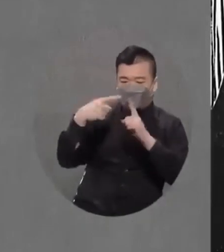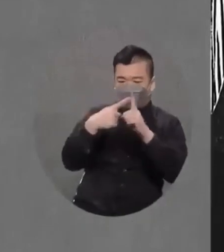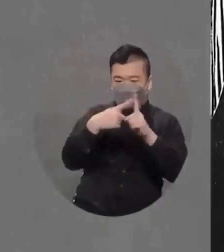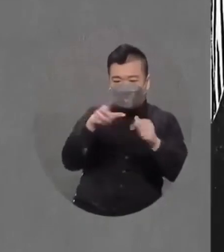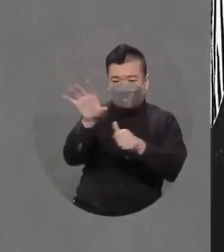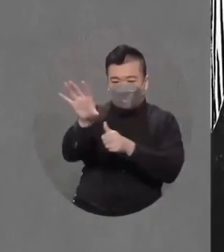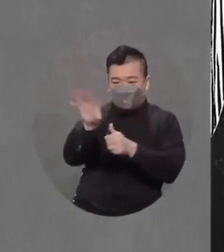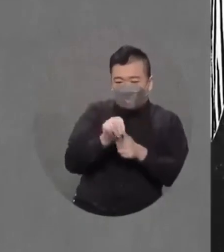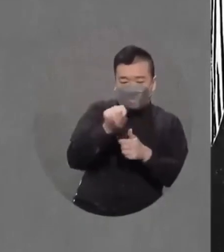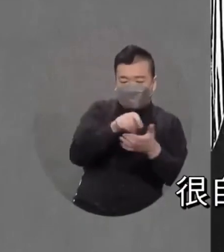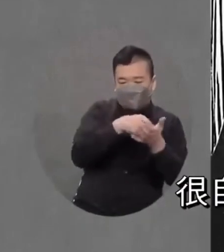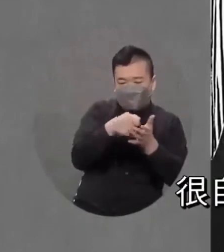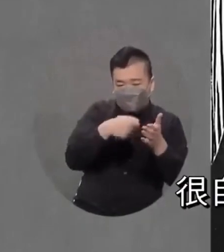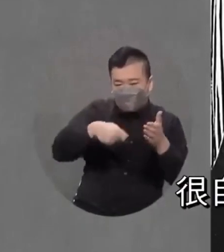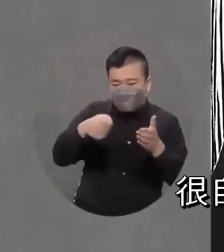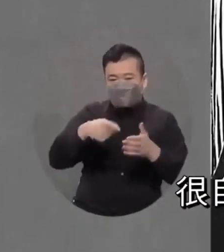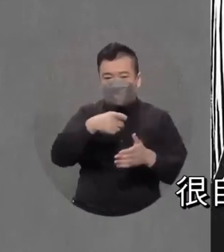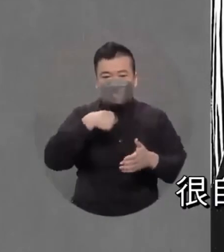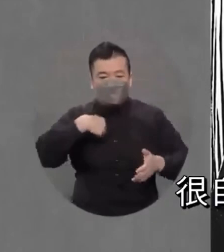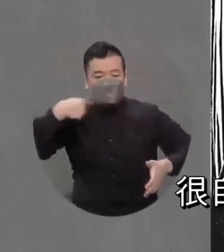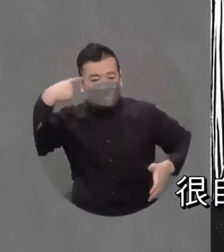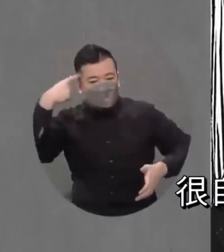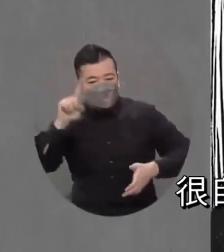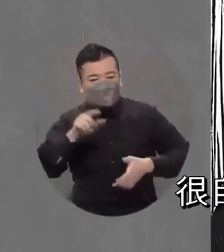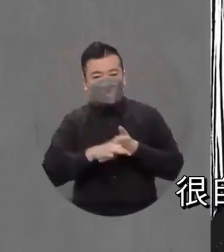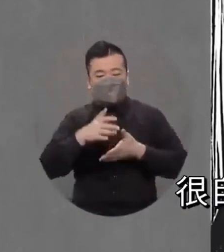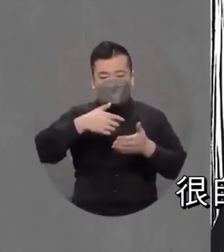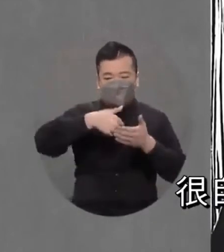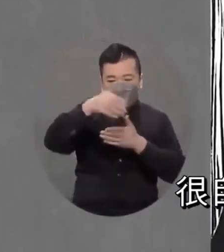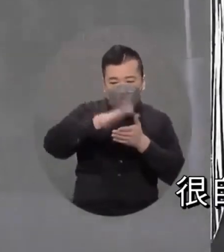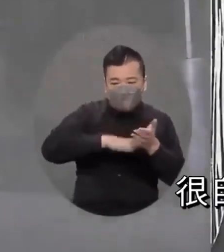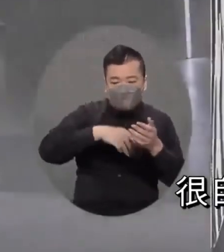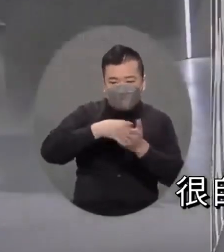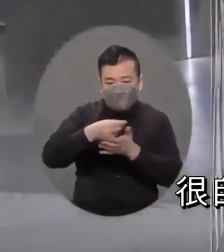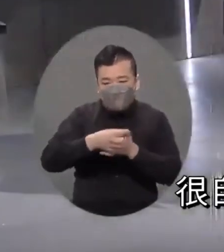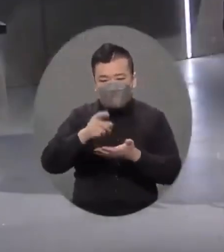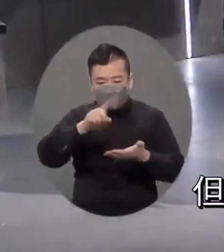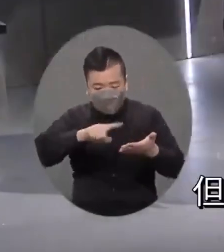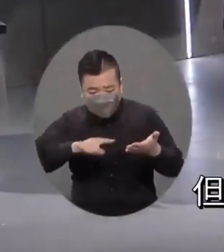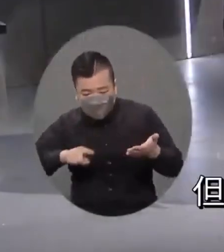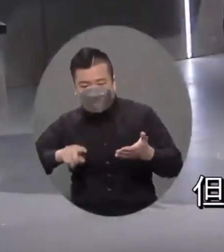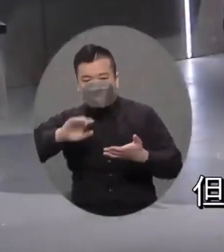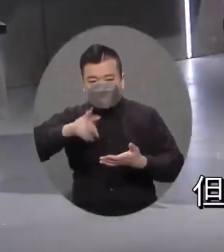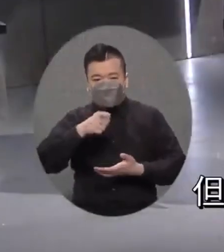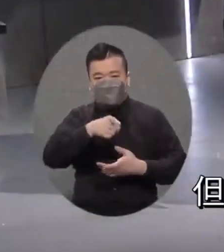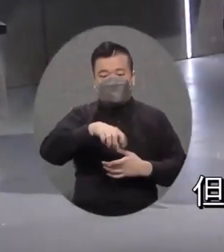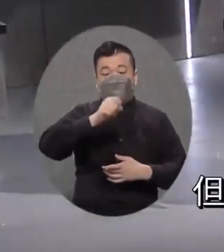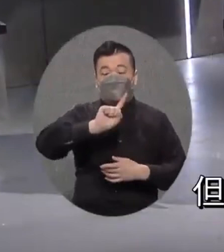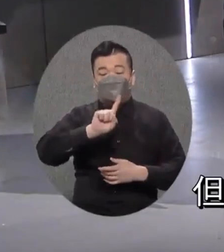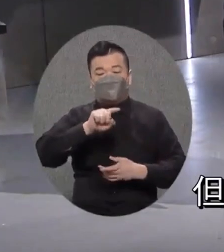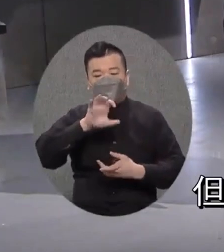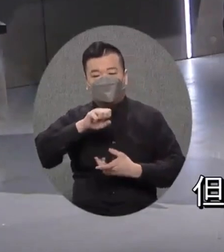肖像寫生的時候，我們很自然就想到就是說油畫或者是素描， 是 但是劉家俊就是用